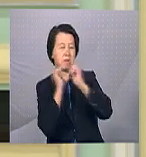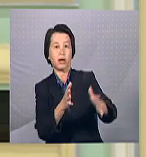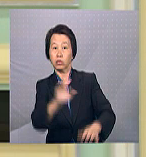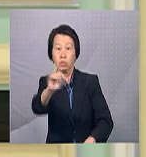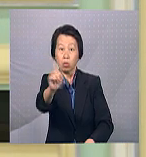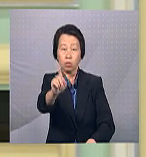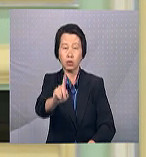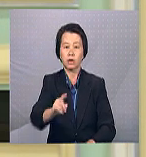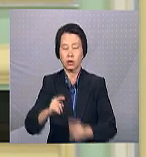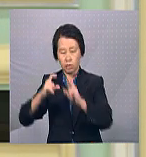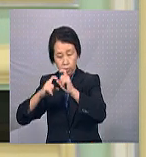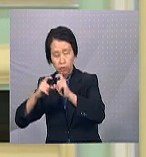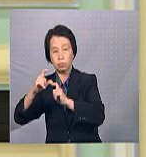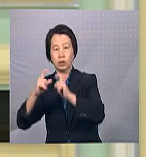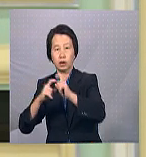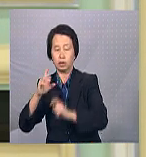telah pun